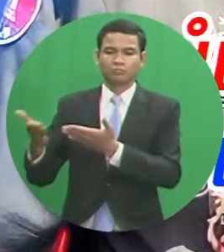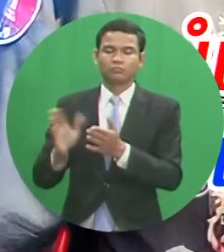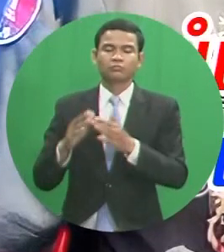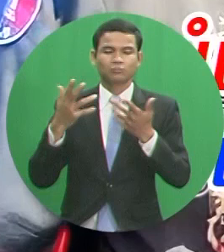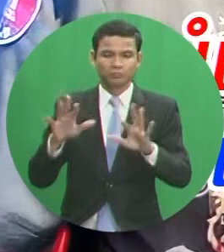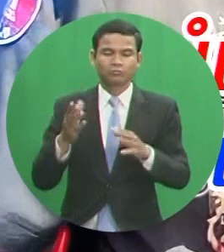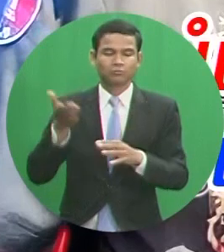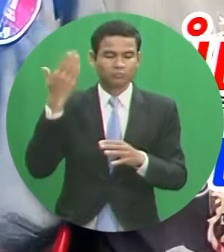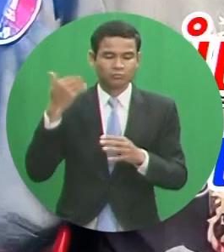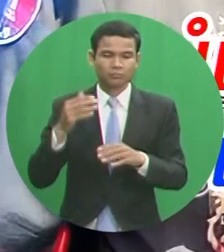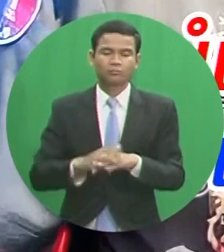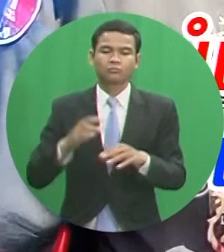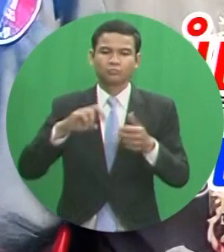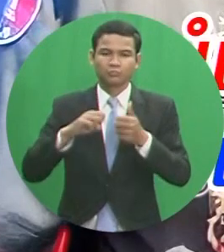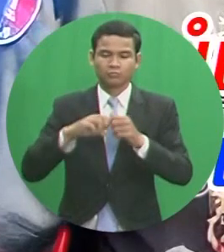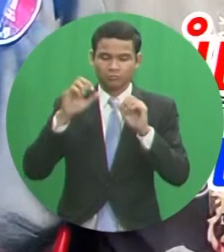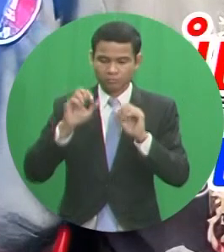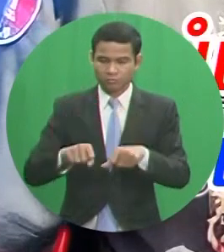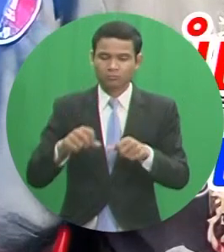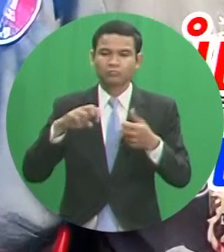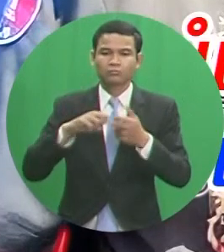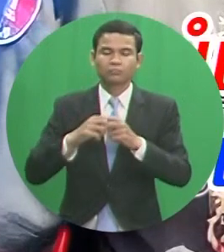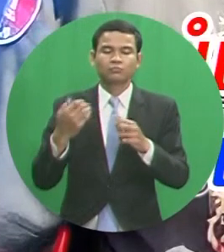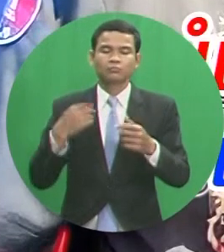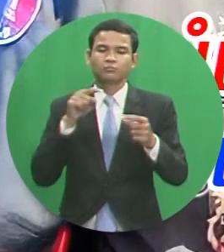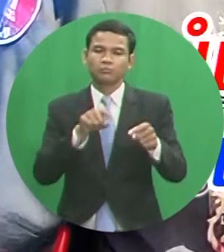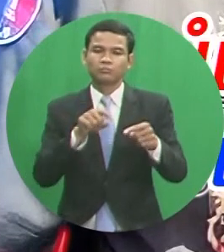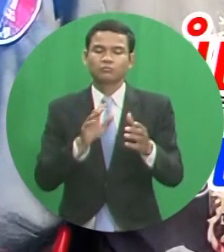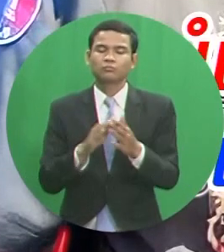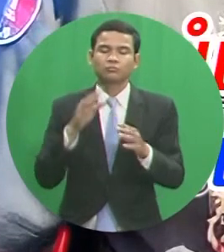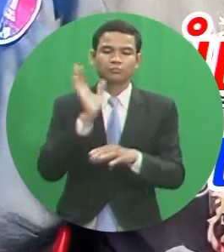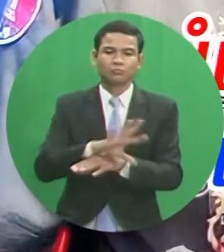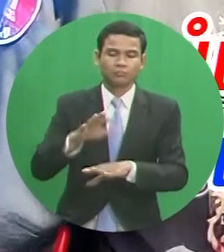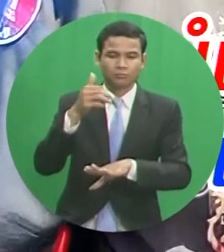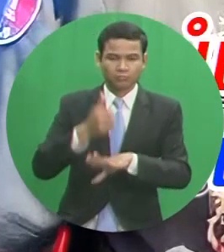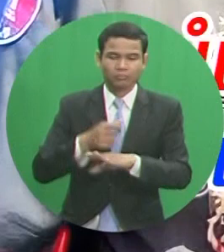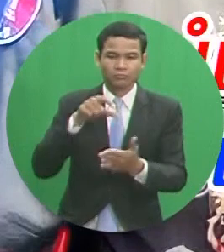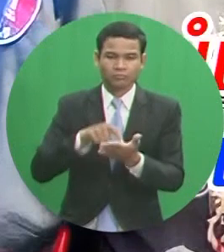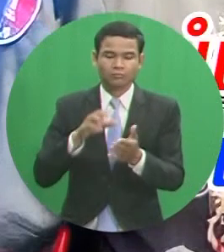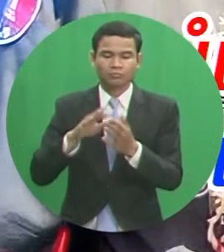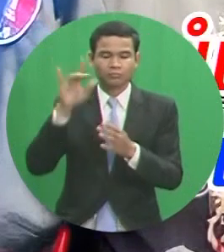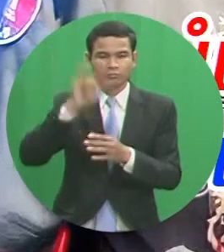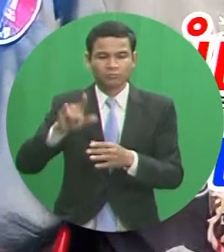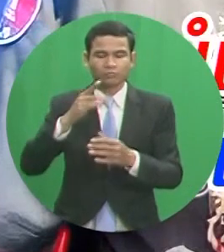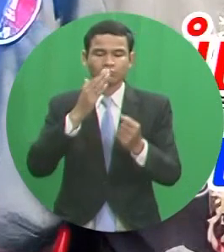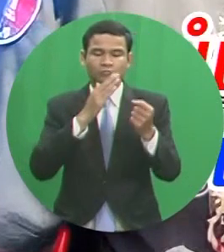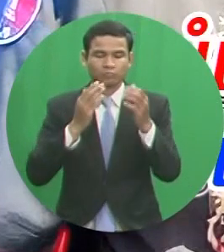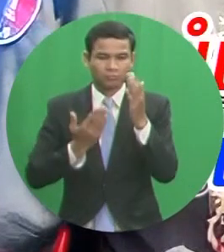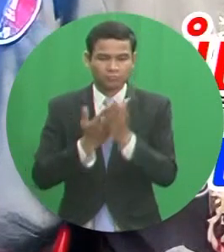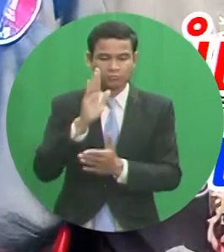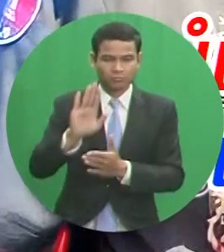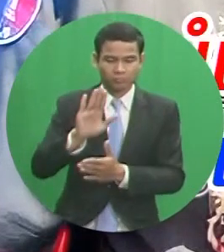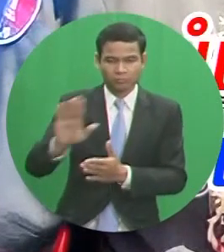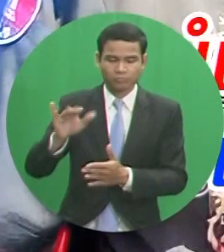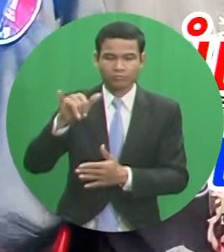ระจะหายปัญหาในตรังท่าอาภิบาลีตินิคัยมันตอนเจ็บเปล่าประสิทธิ์ตัวบอกลุ่นกรุบกร